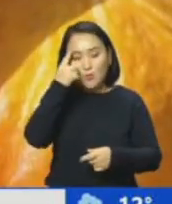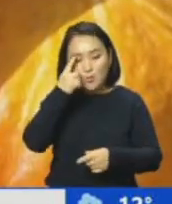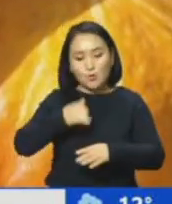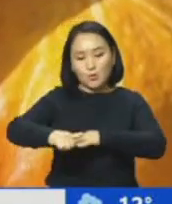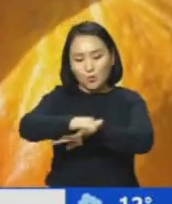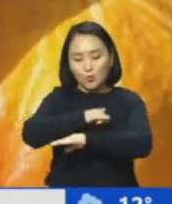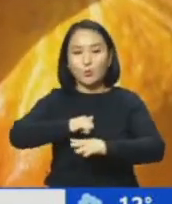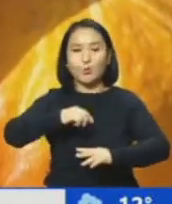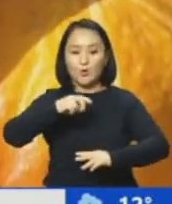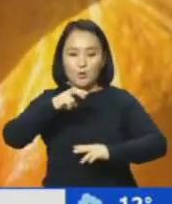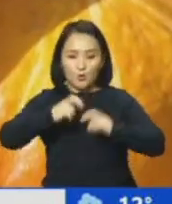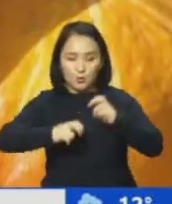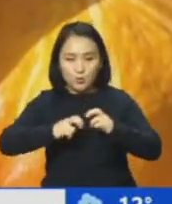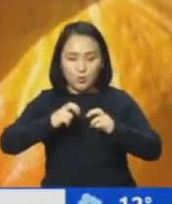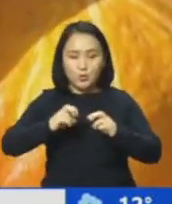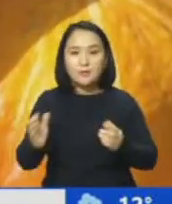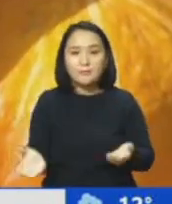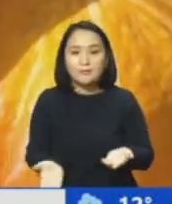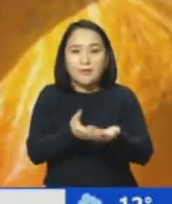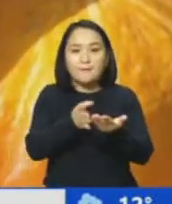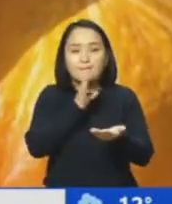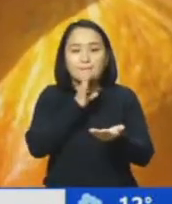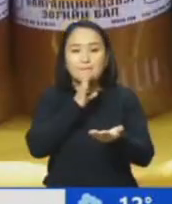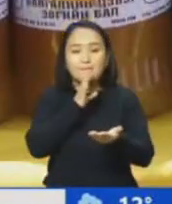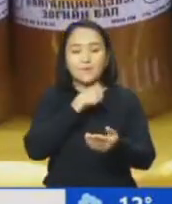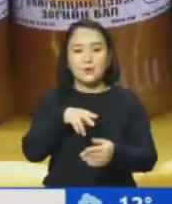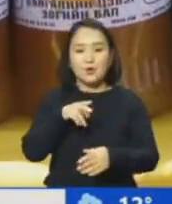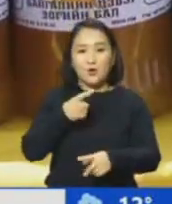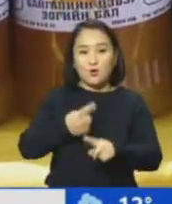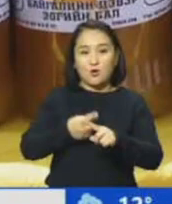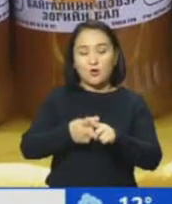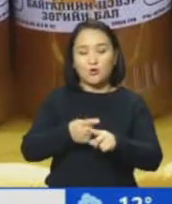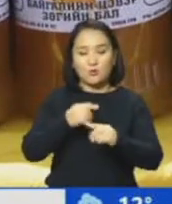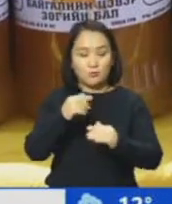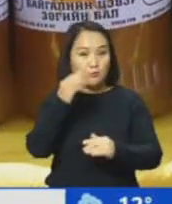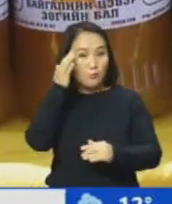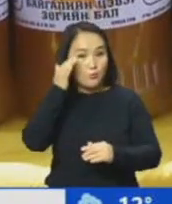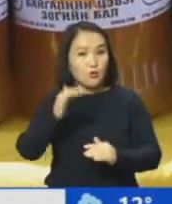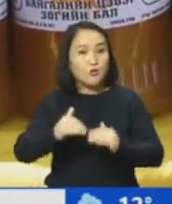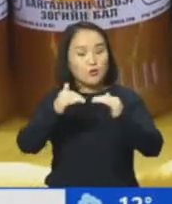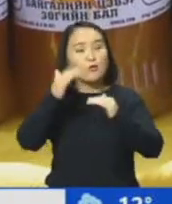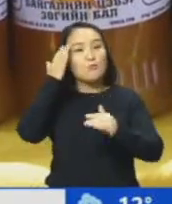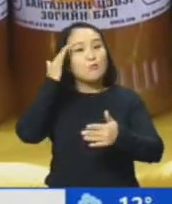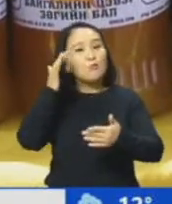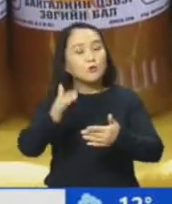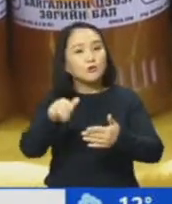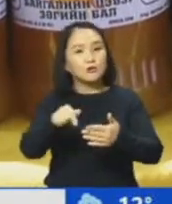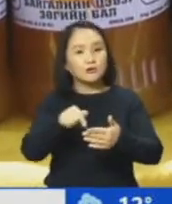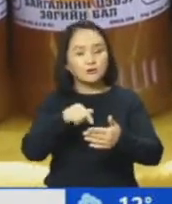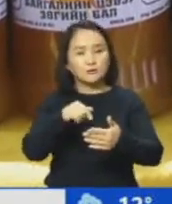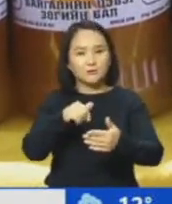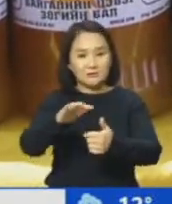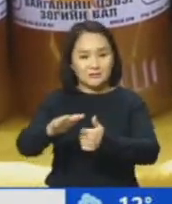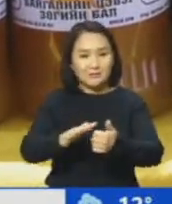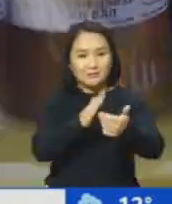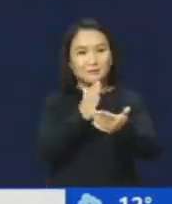үйлдвэрийг дэмжин хөгжүүлэх нь хүнс өдөө аж ахуй хөнгөн үйлдвэрийн салбарын хөгжлийн бодлогын тэргүүлэх чиглэл болоод байгаа юм байна.